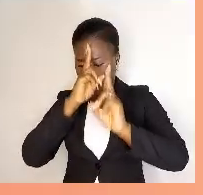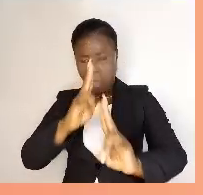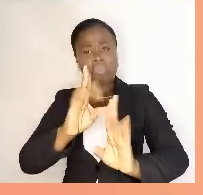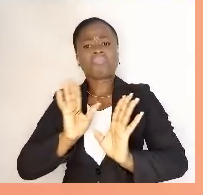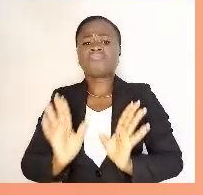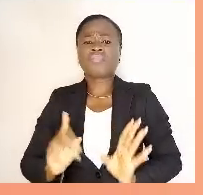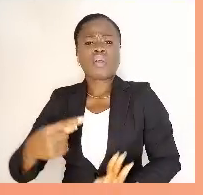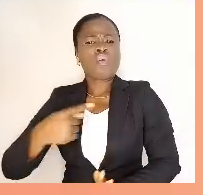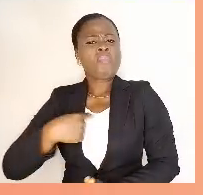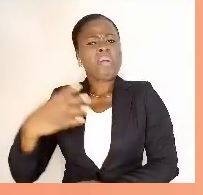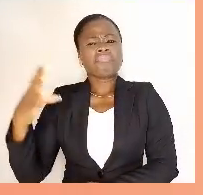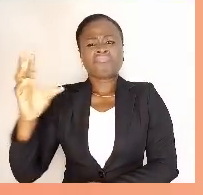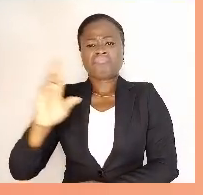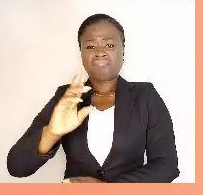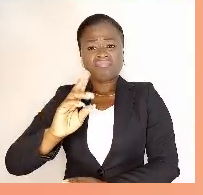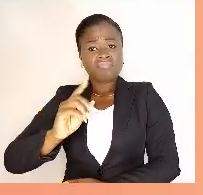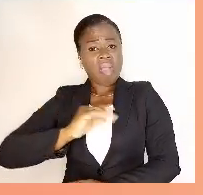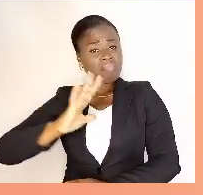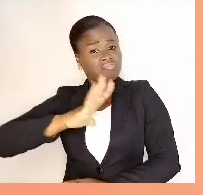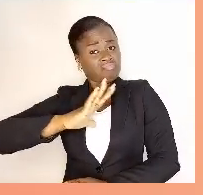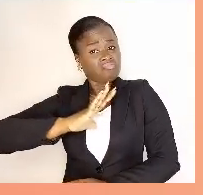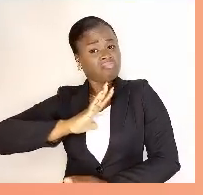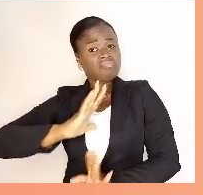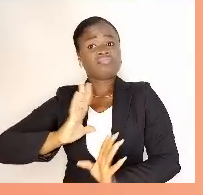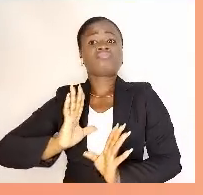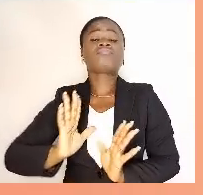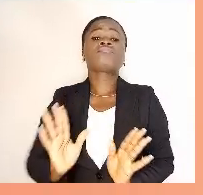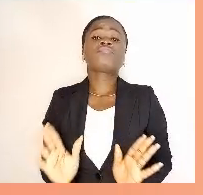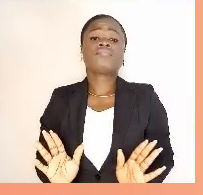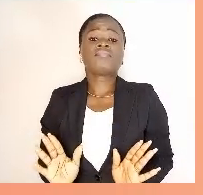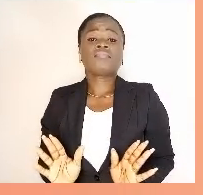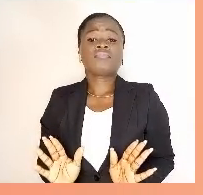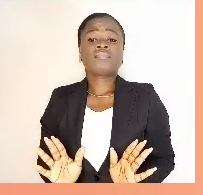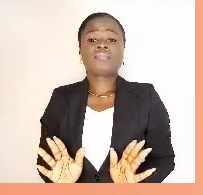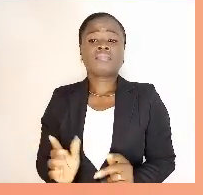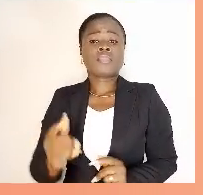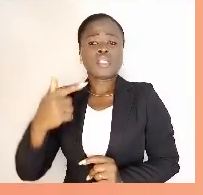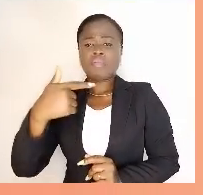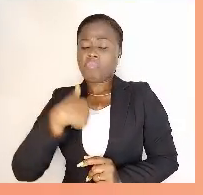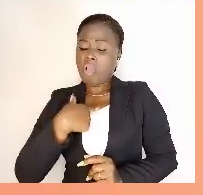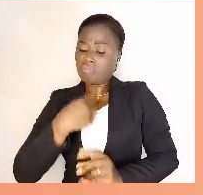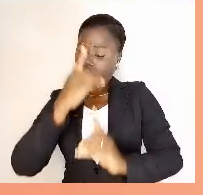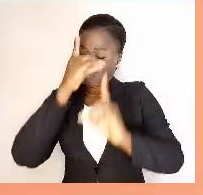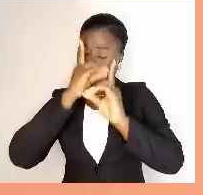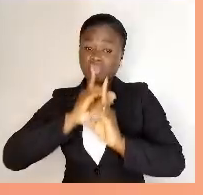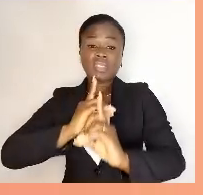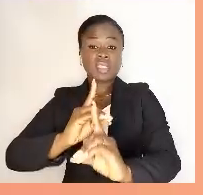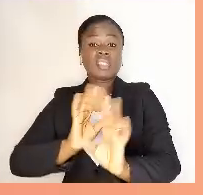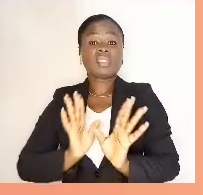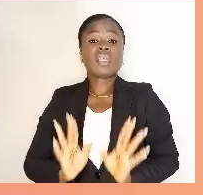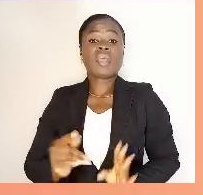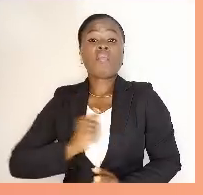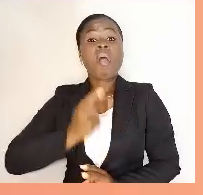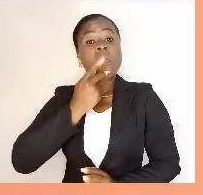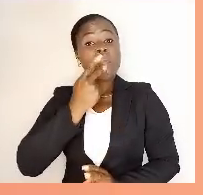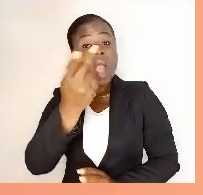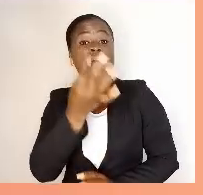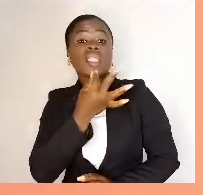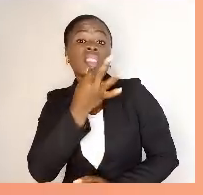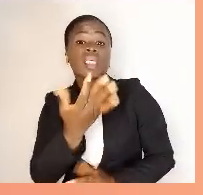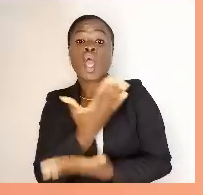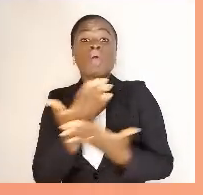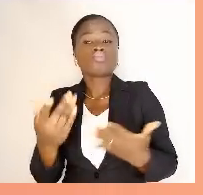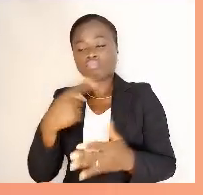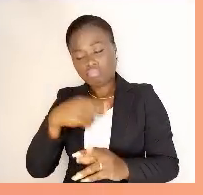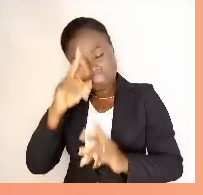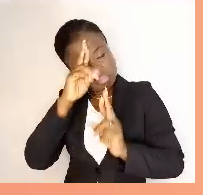d'honneur et un sens de la responsabilité historique qui me commande de préserver ma dignité